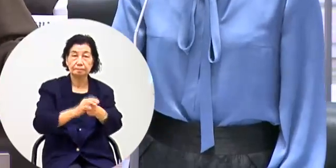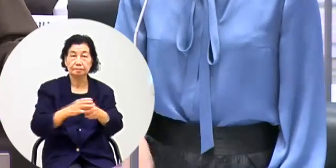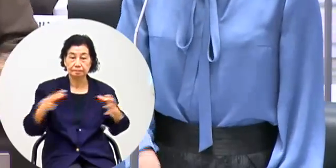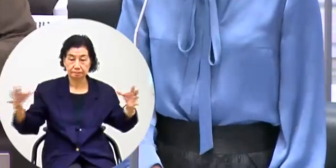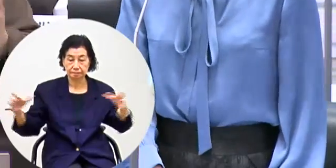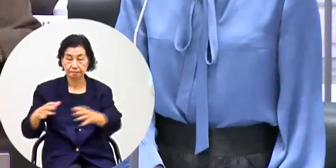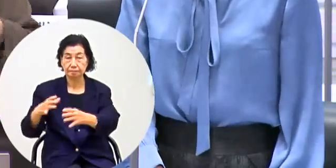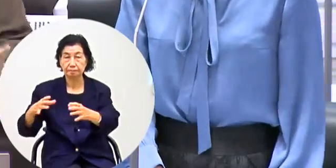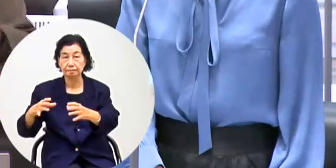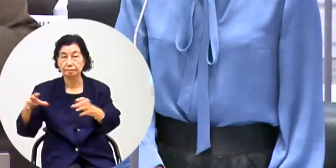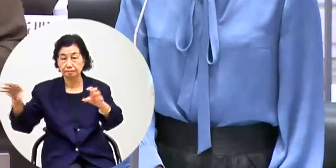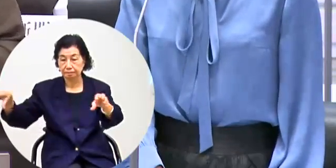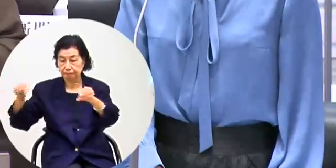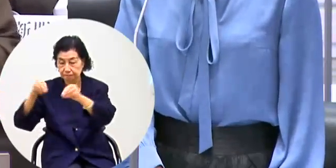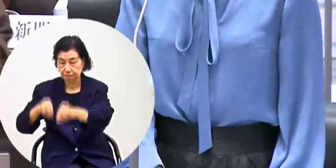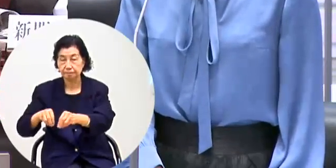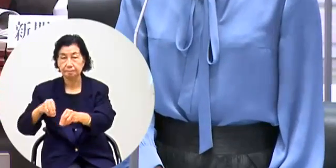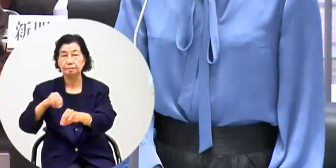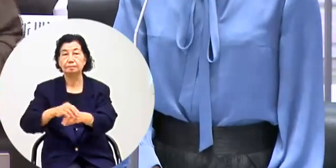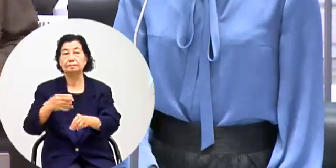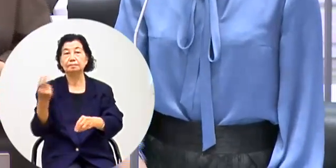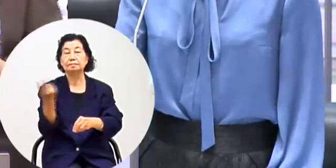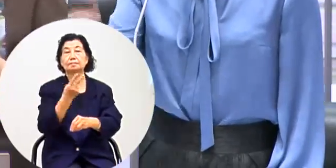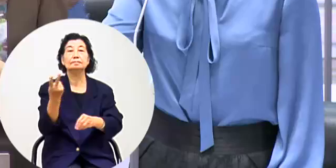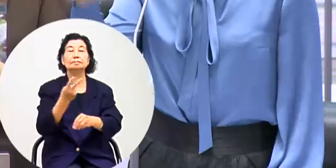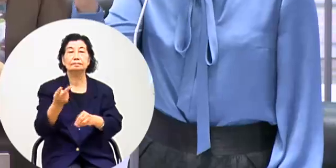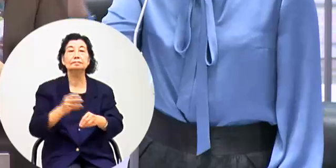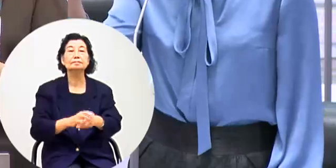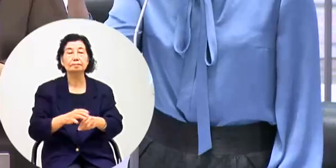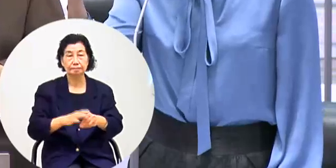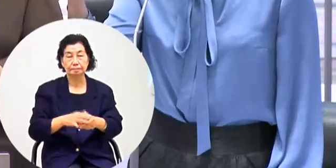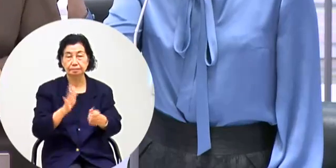局，我都是勇敢去走啊呢。谢谢。